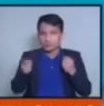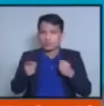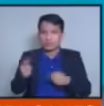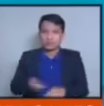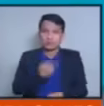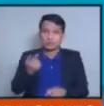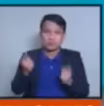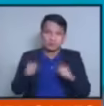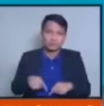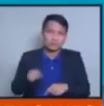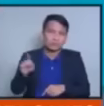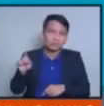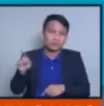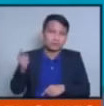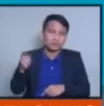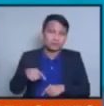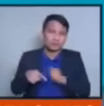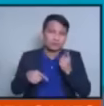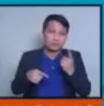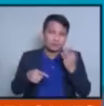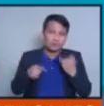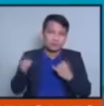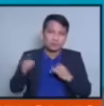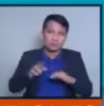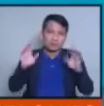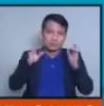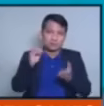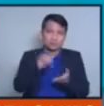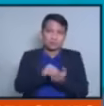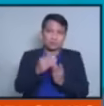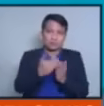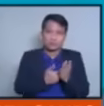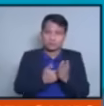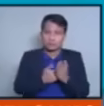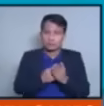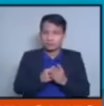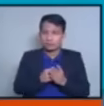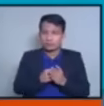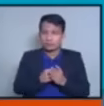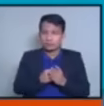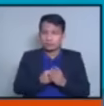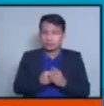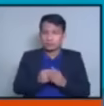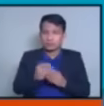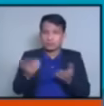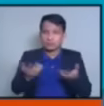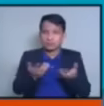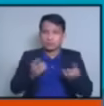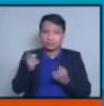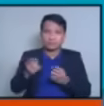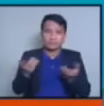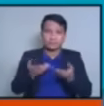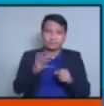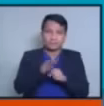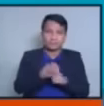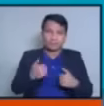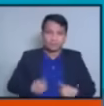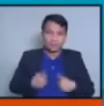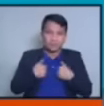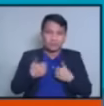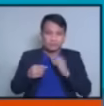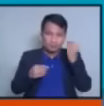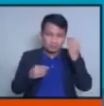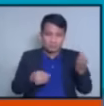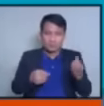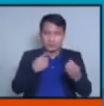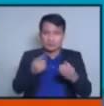matagal na nangyari yung insidente, para lamang i-record, i-blatter yung pong iyong whereabouts at sasabihin mo kung saan ka titira para kung sakali